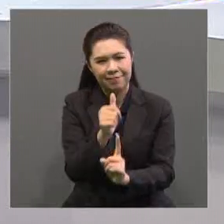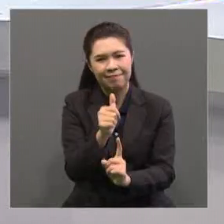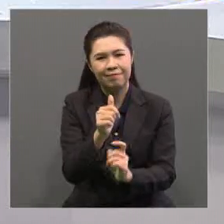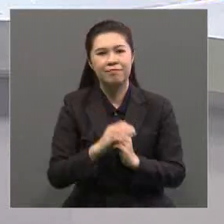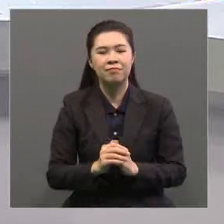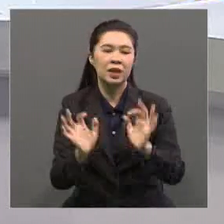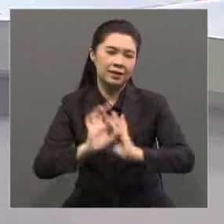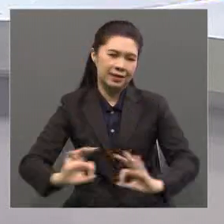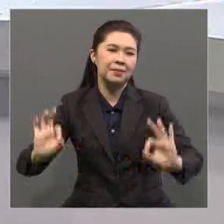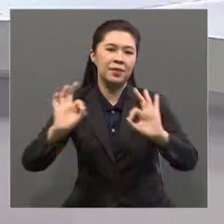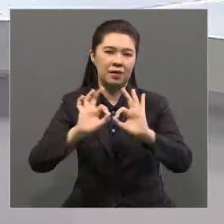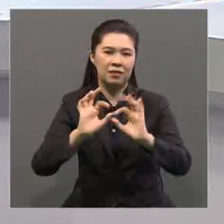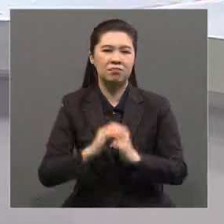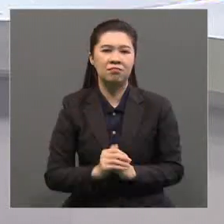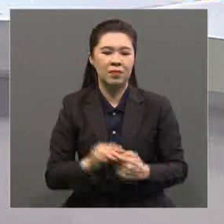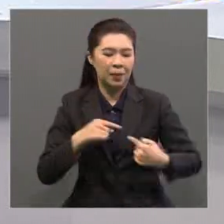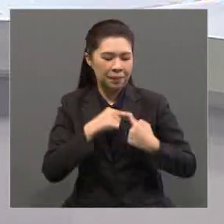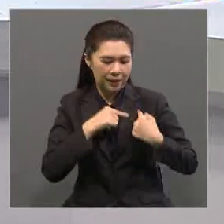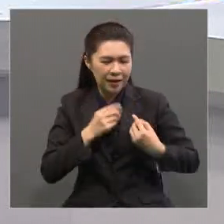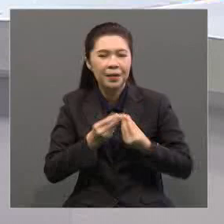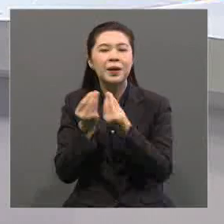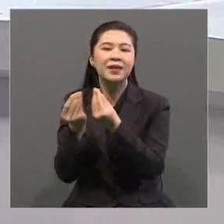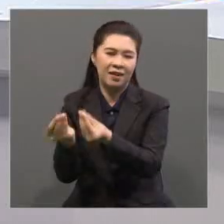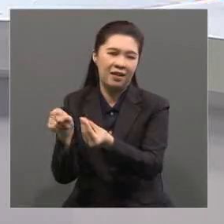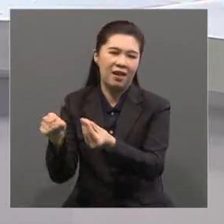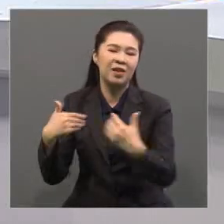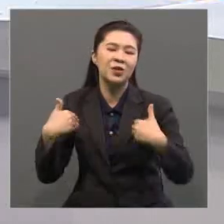สิ่งสำคัญเลยนะตรงนี้เป็นกำลังใจให้เขาหน่อยเหนื่อยกันแล้วนะคะ